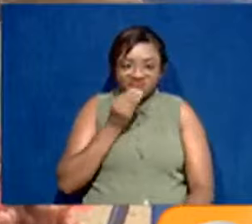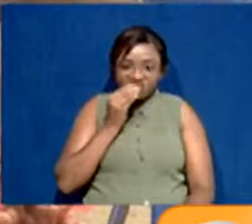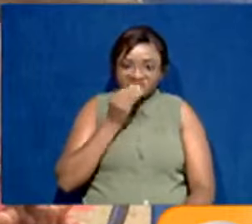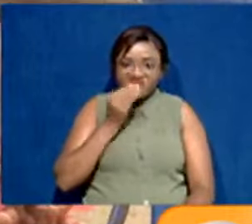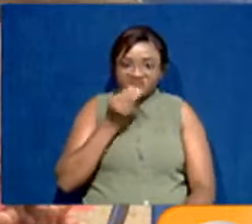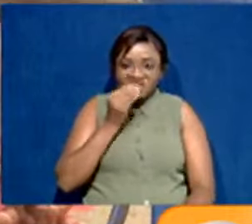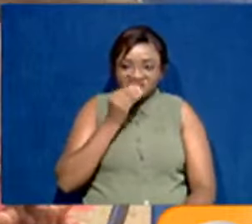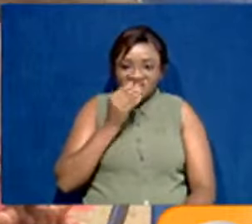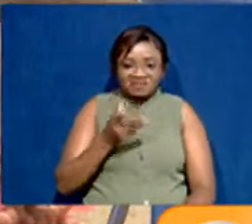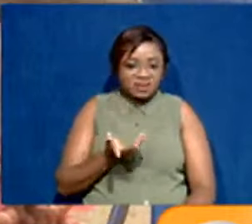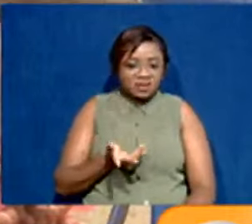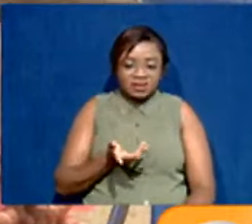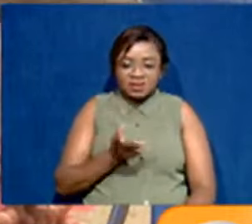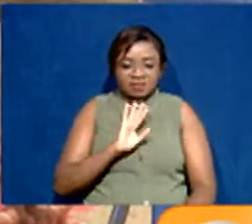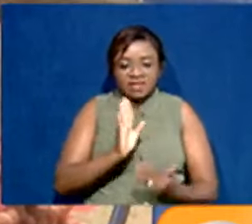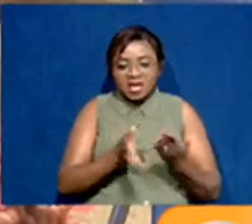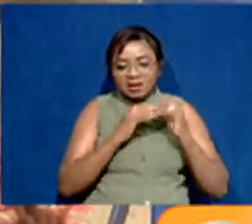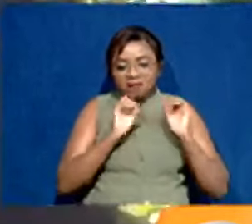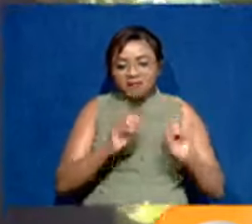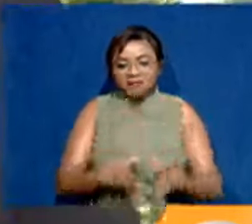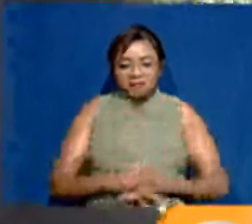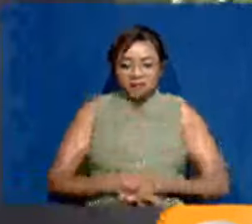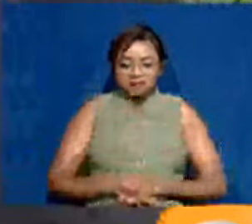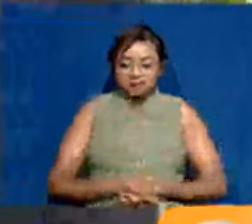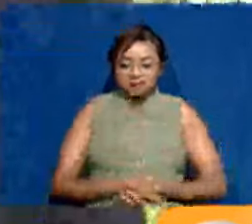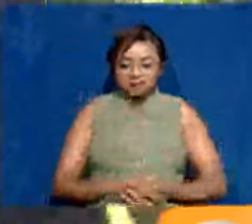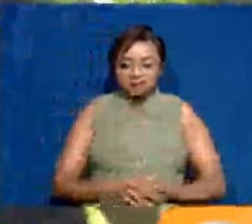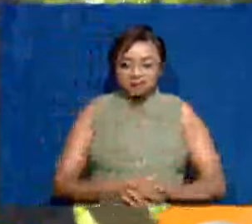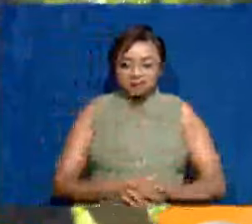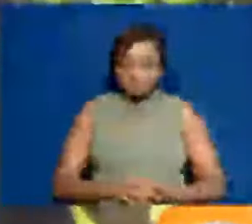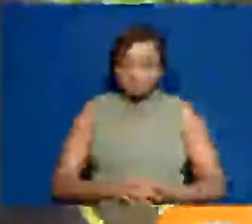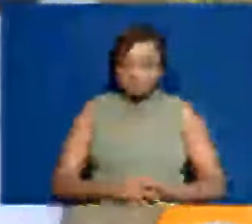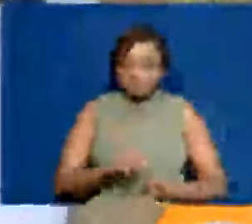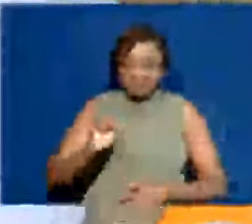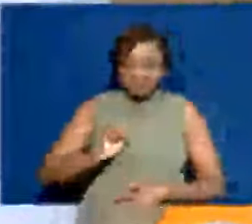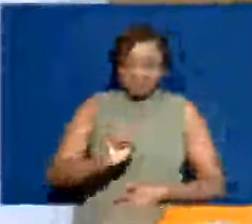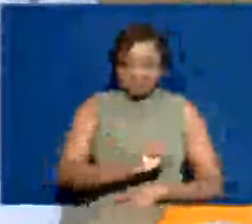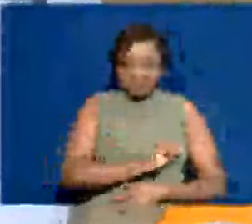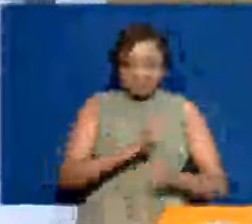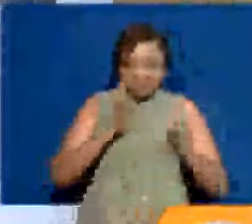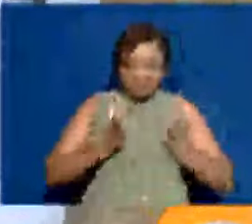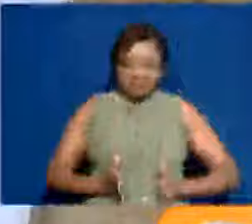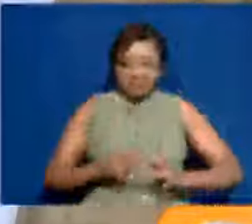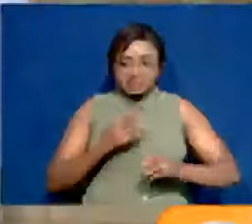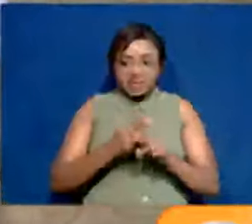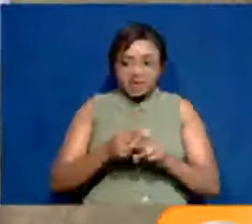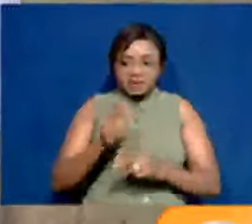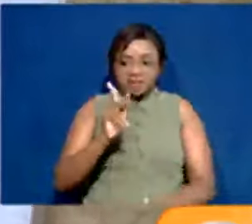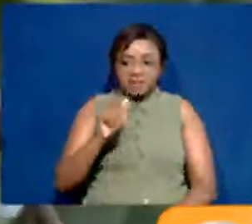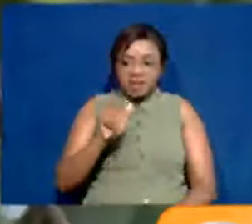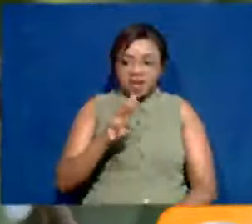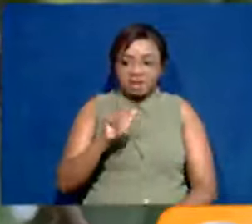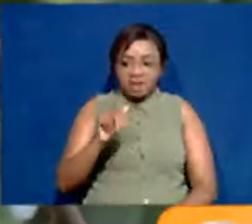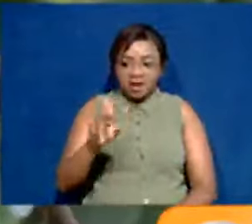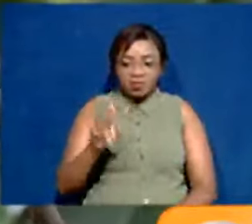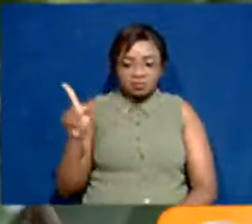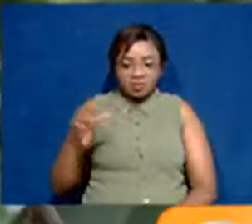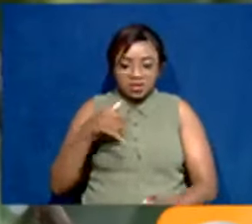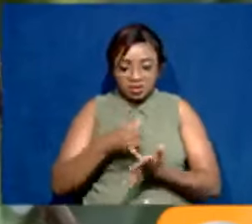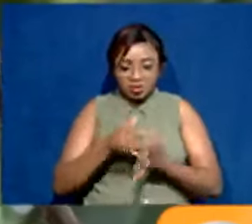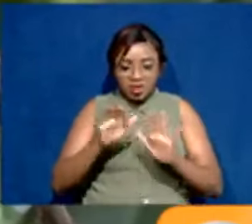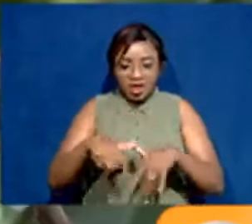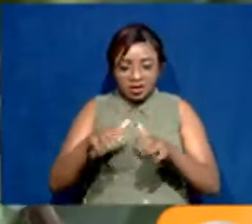Hii si miti ya maana sasa kwa mkulima wakati huu. Kirinyaga Senator Kamau Murango, who chairs the Agriculture Committee, says he